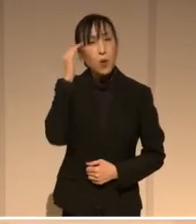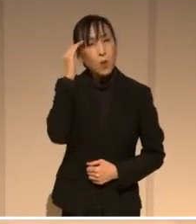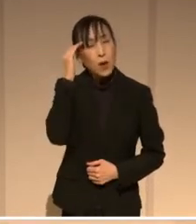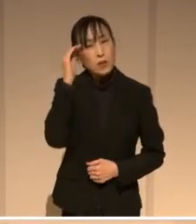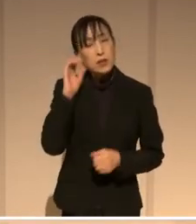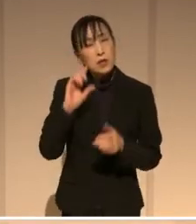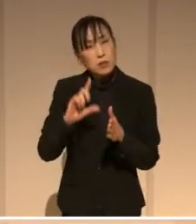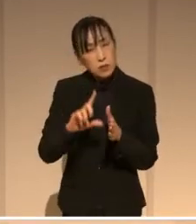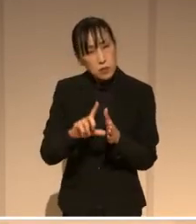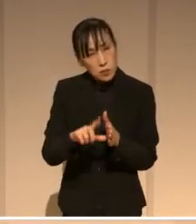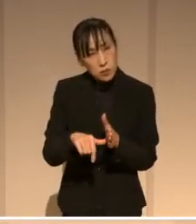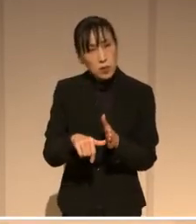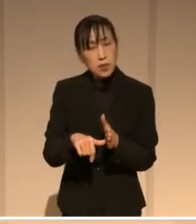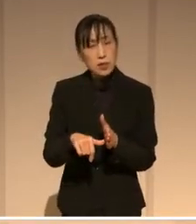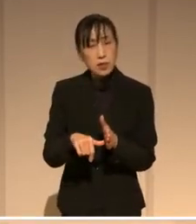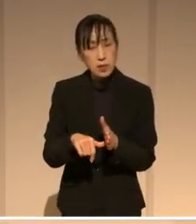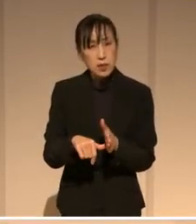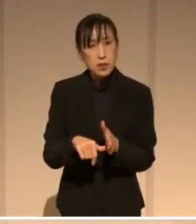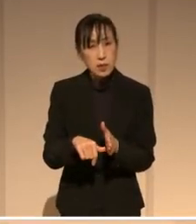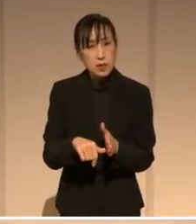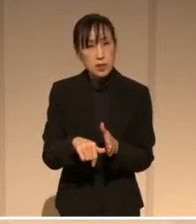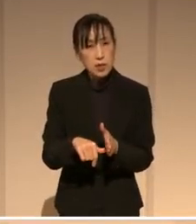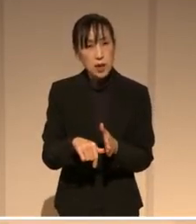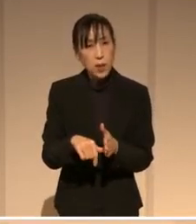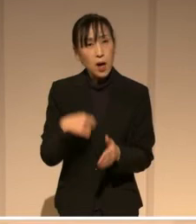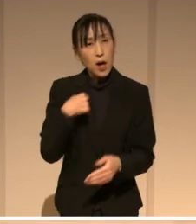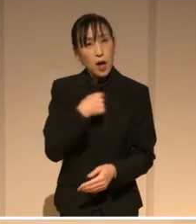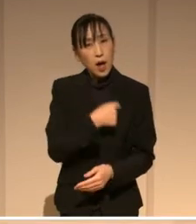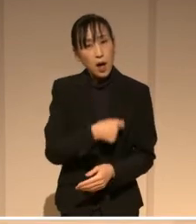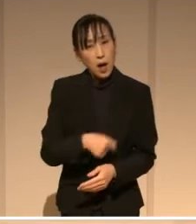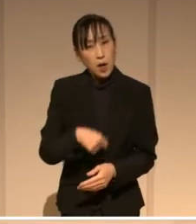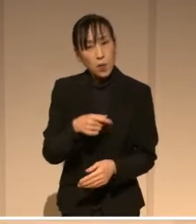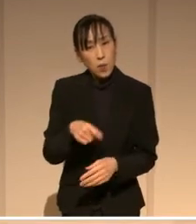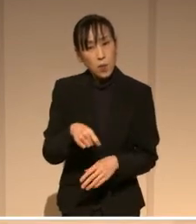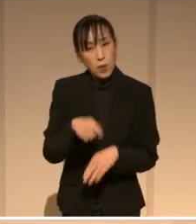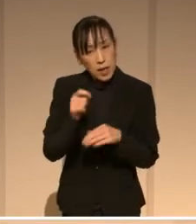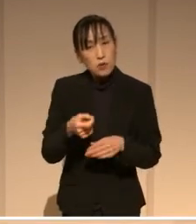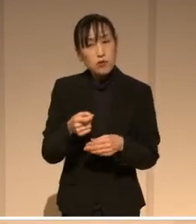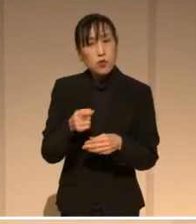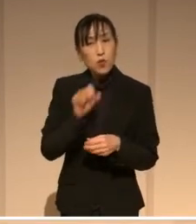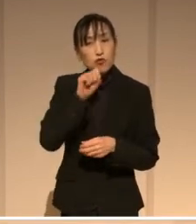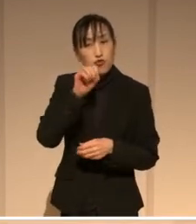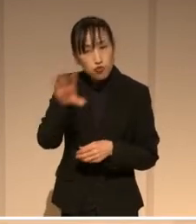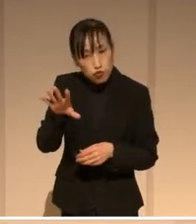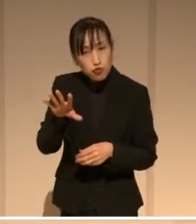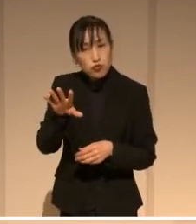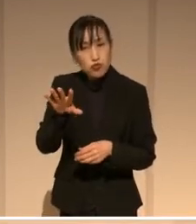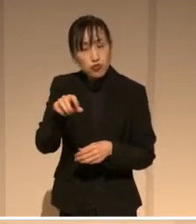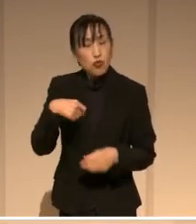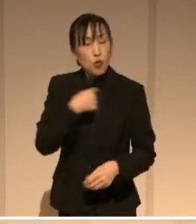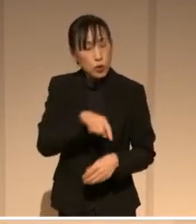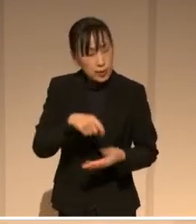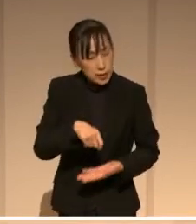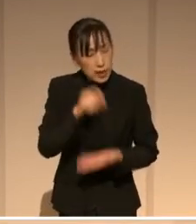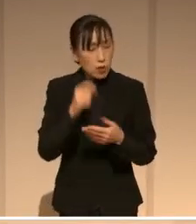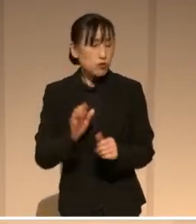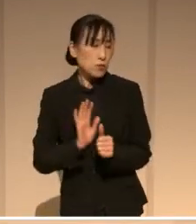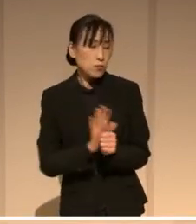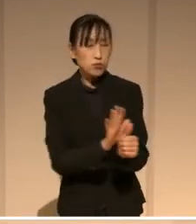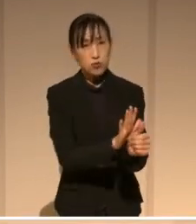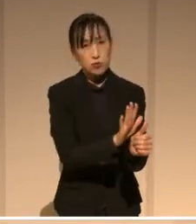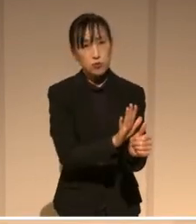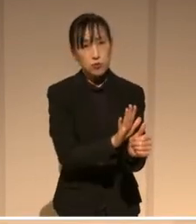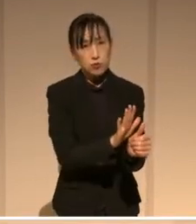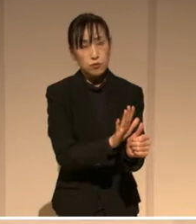あの気持ち的にあの気軽にお手伝いしますっていうのとあと社会の仕組みとして社会から店得